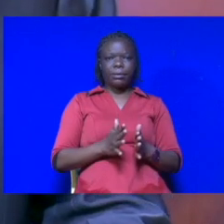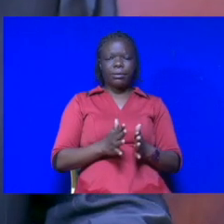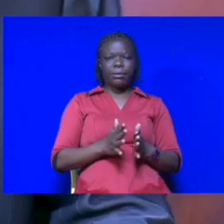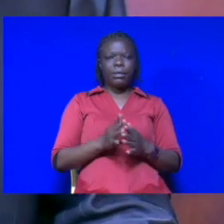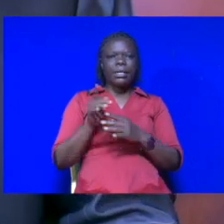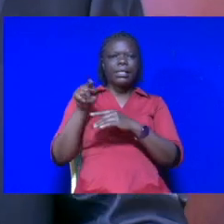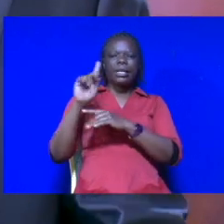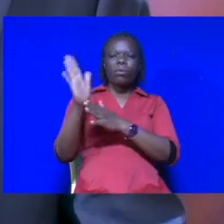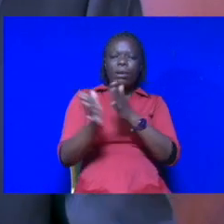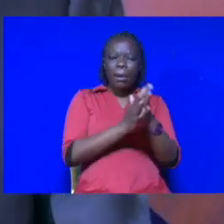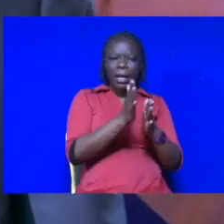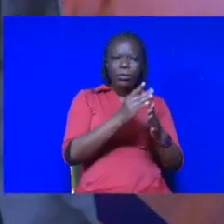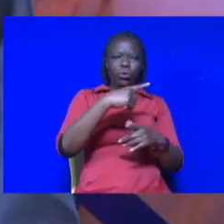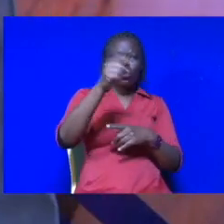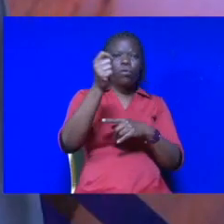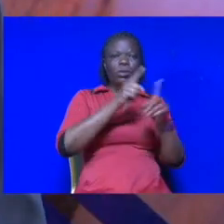alikuwa amepanga safari.